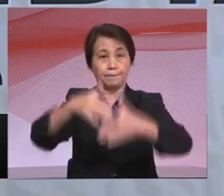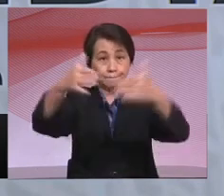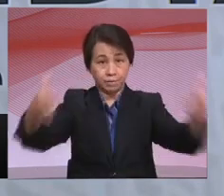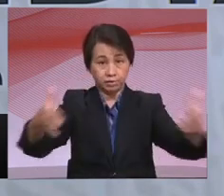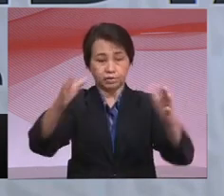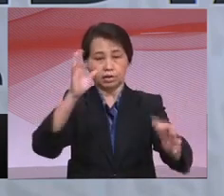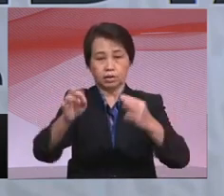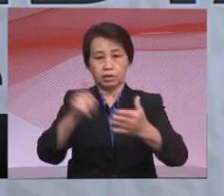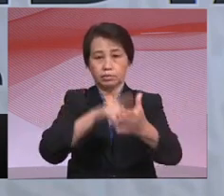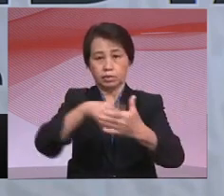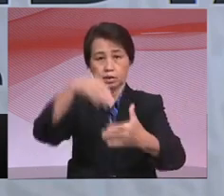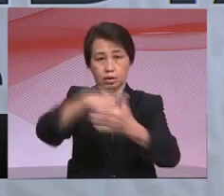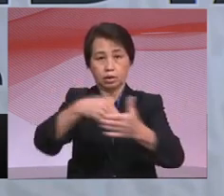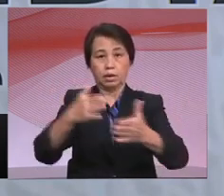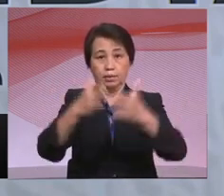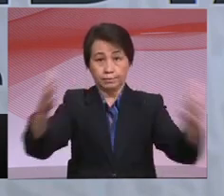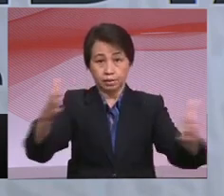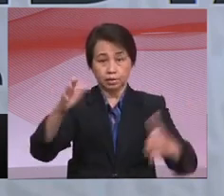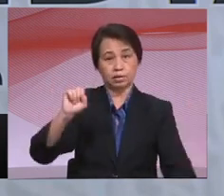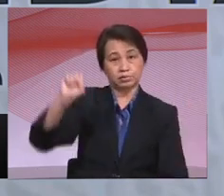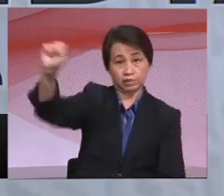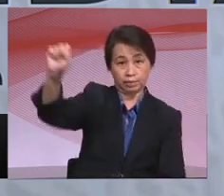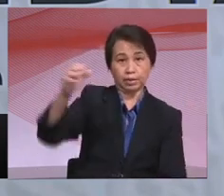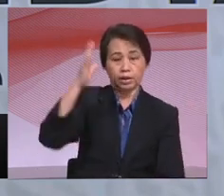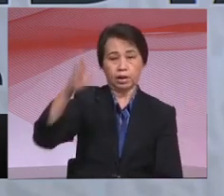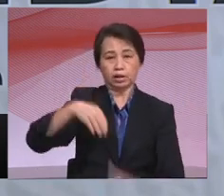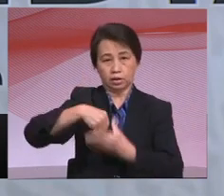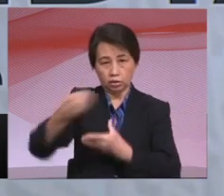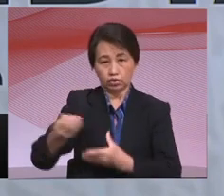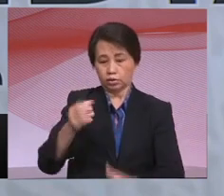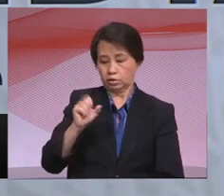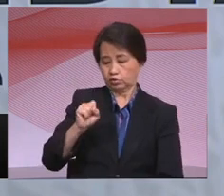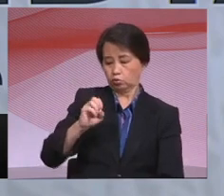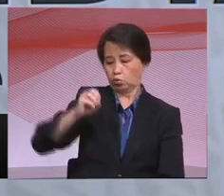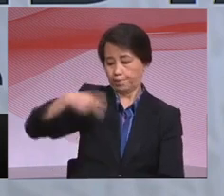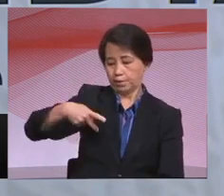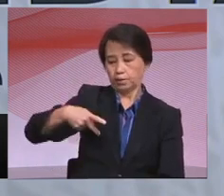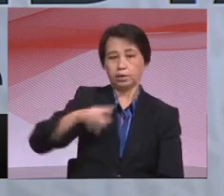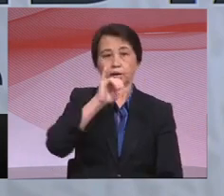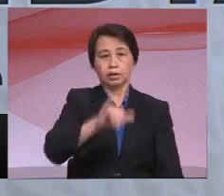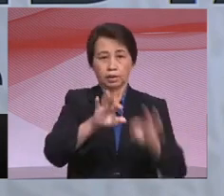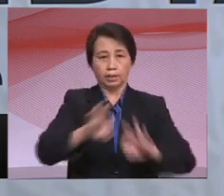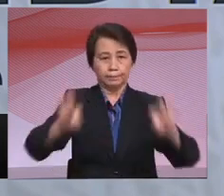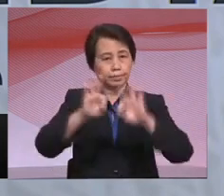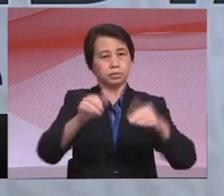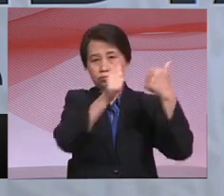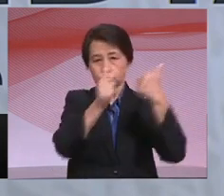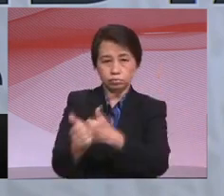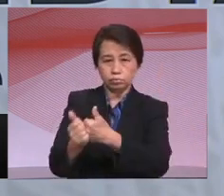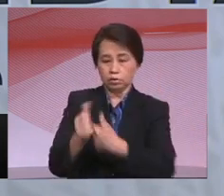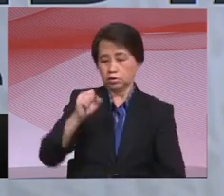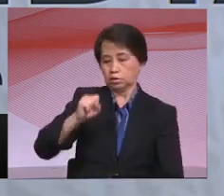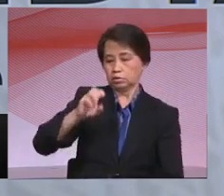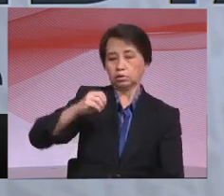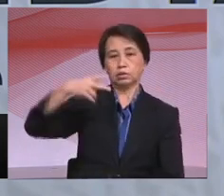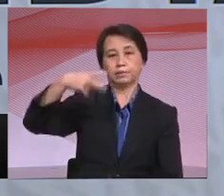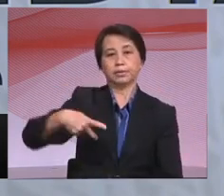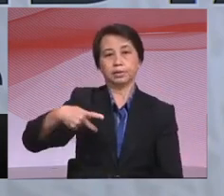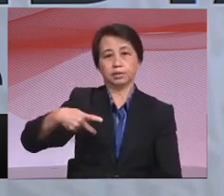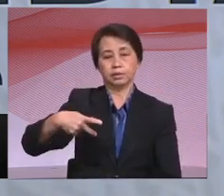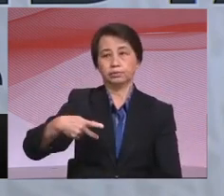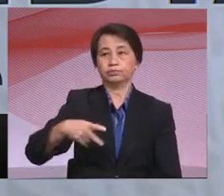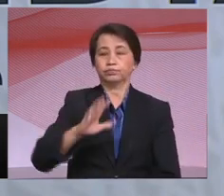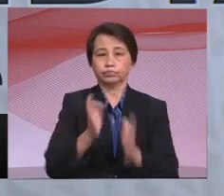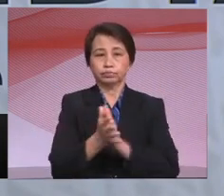yang lebih besar di negeri Sabah. Jadi kita akan keluarkan SOP, dan apa yang pentinglah kepatuhan kepada SOP tersebut. Jadi